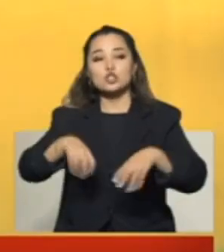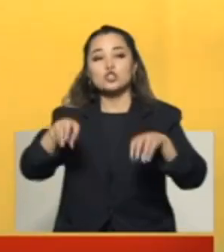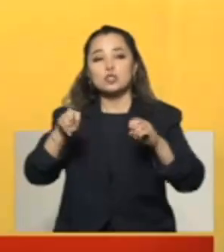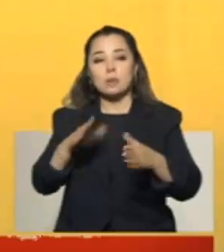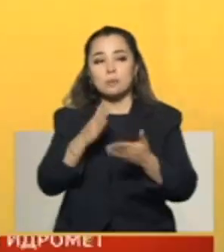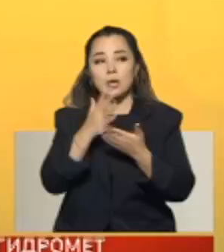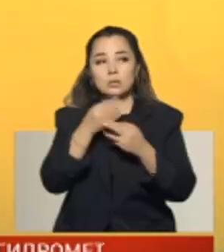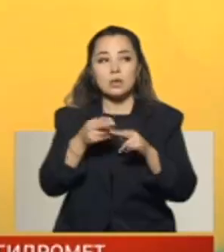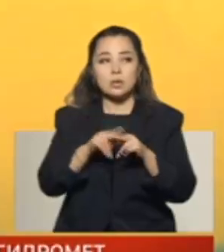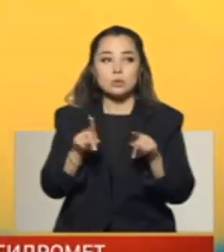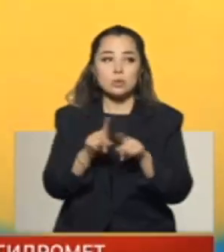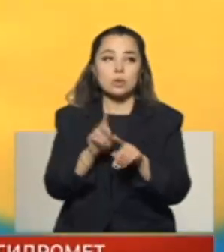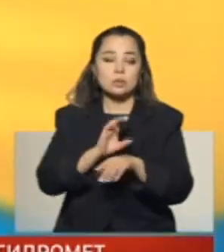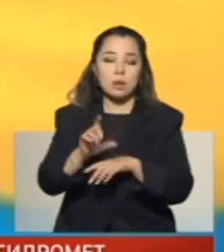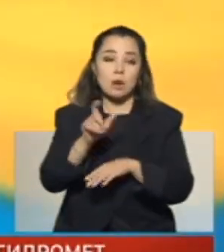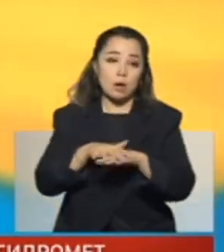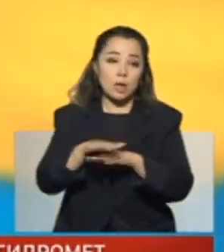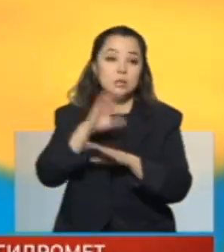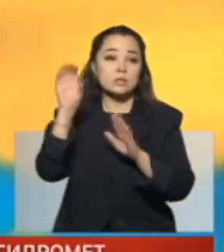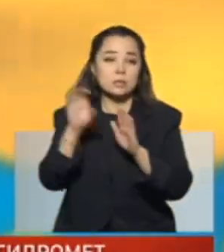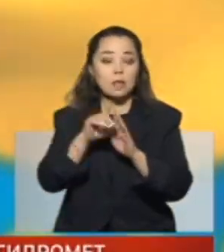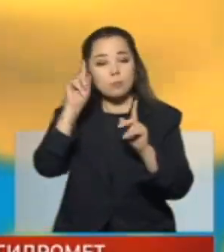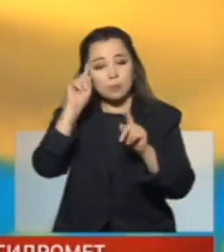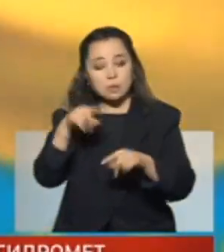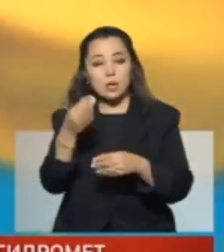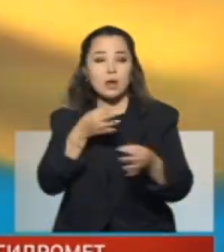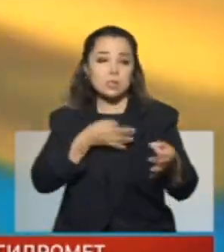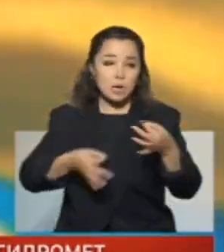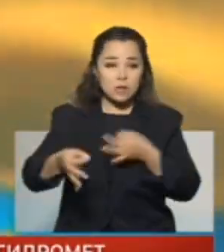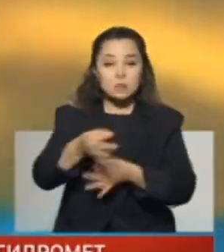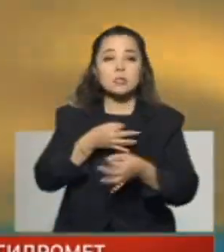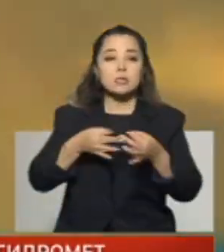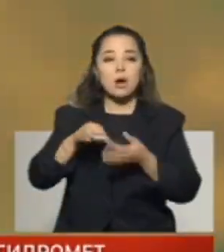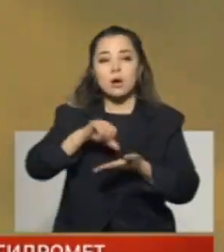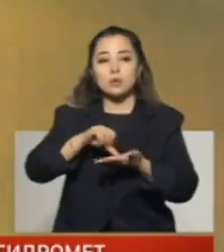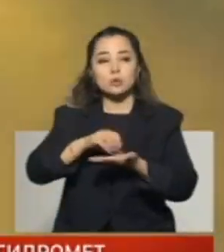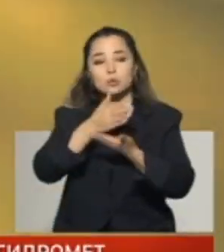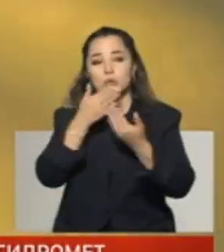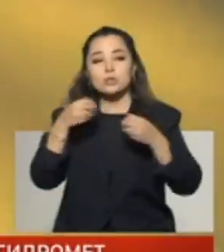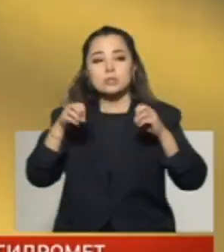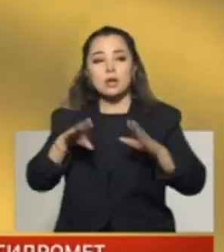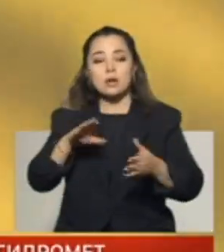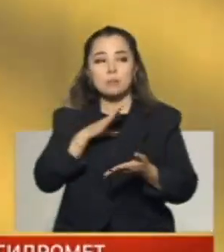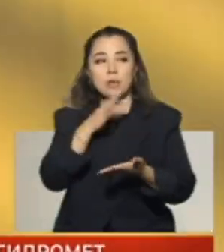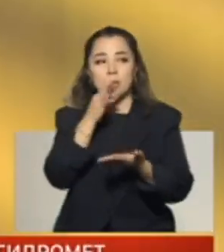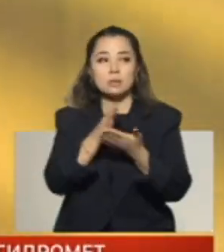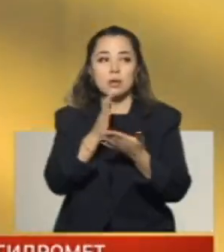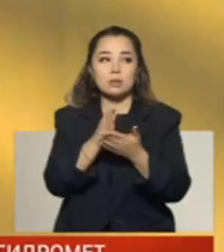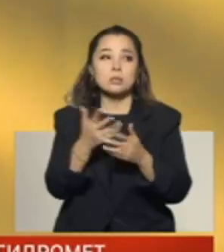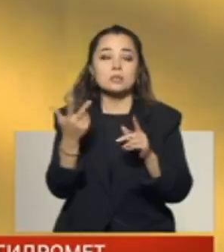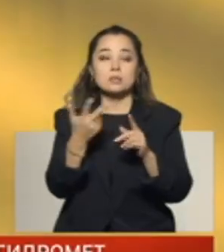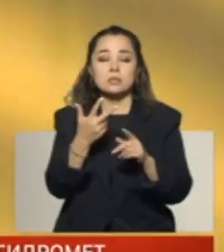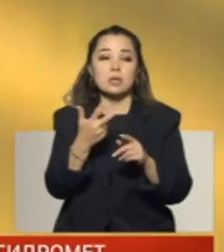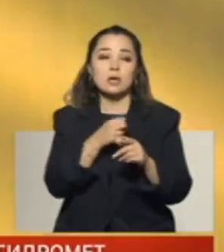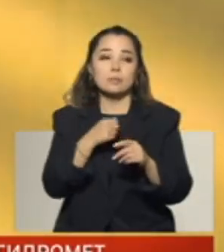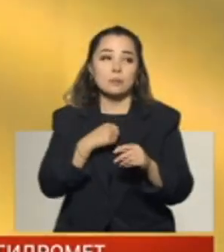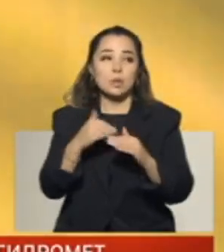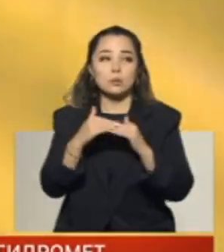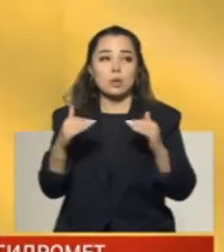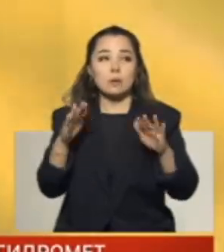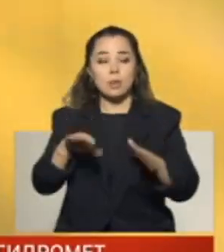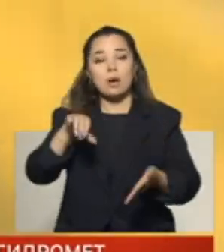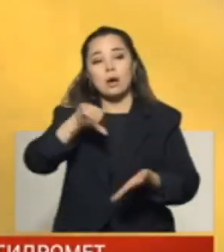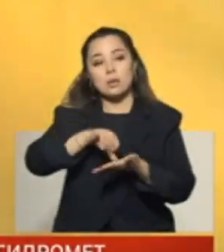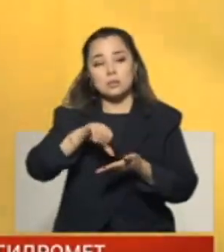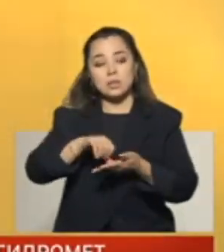шешімдерге халық тыңдайды, оларды біледі, оларды талқылайды, бірақ қатыспайды шешім шығаруға. Және ең жоғарғы деңгейі бұл